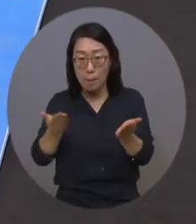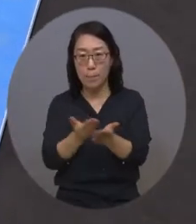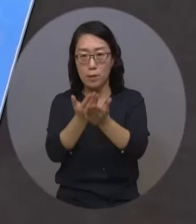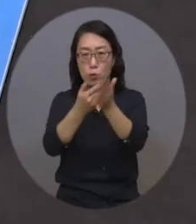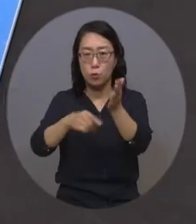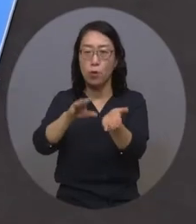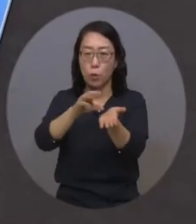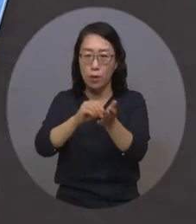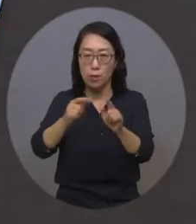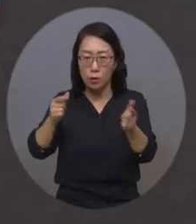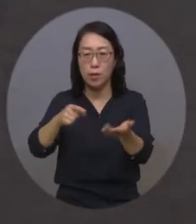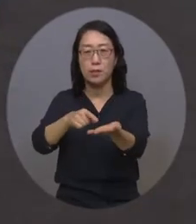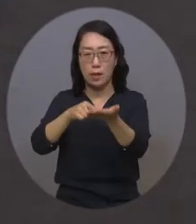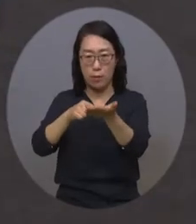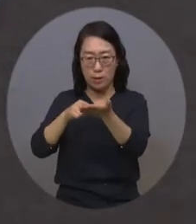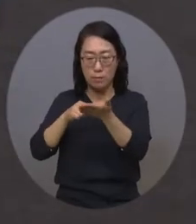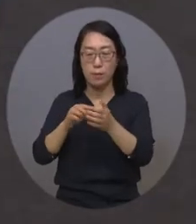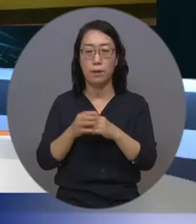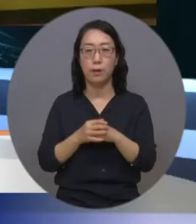과제들이 제시됐습니다.